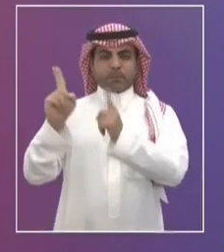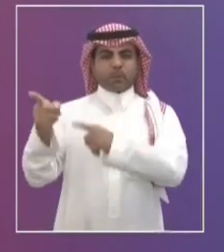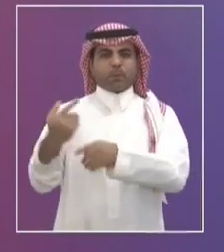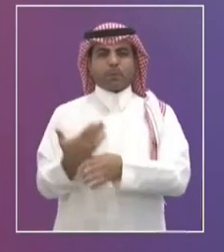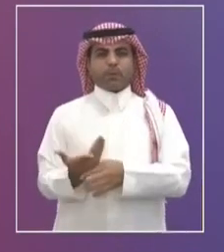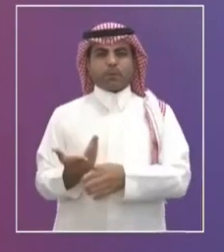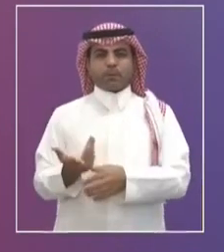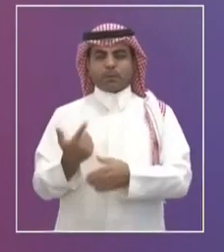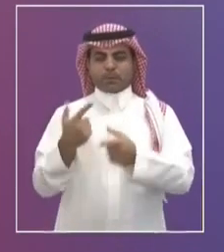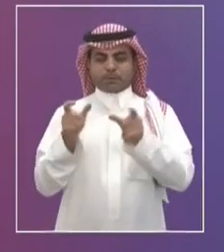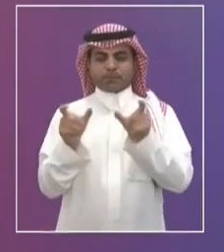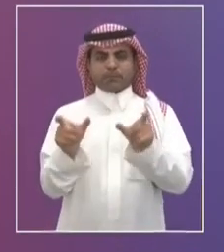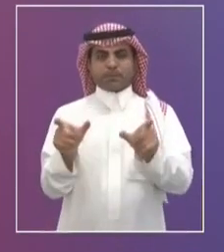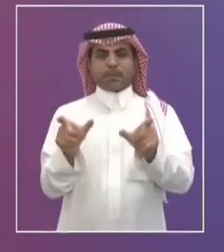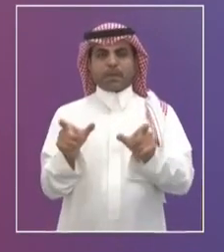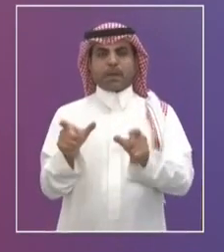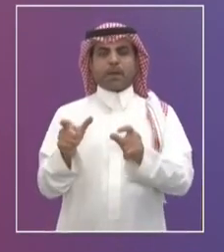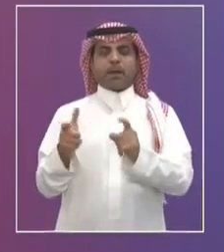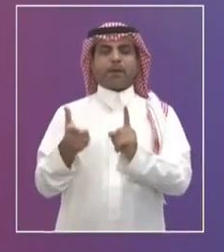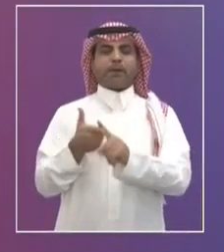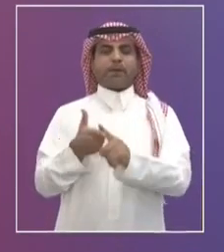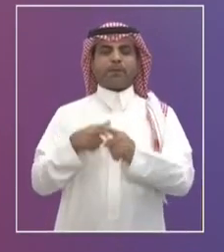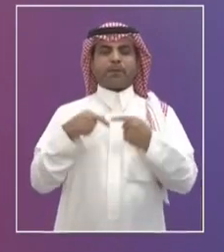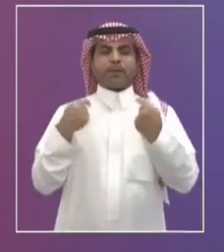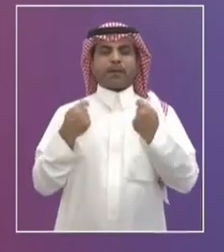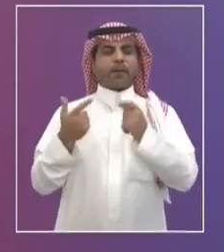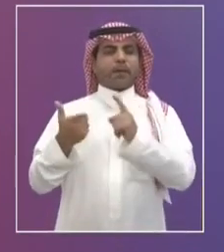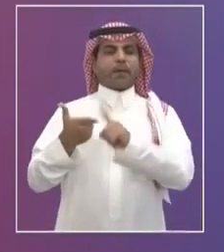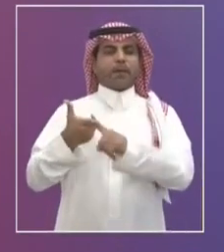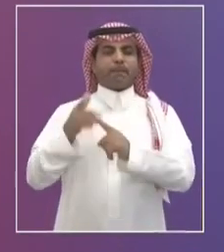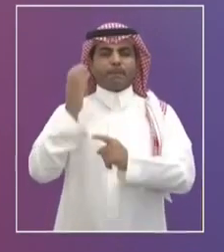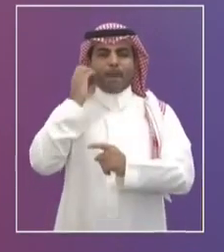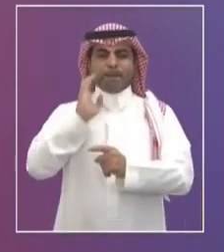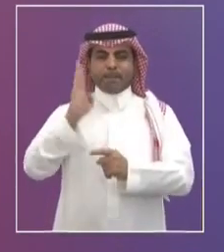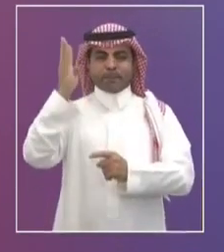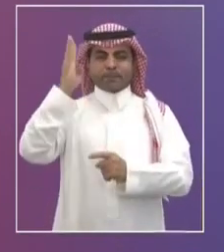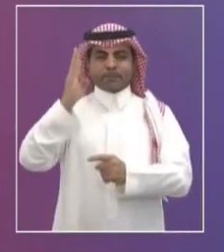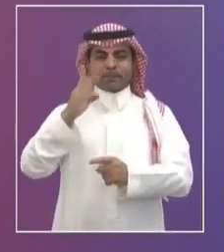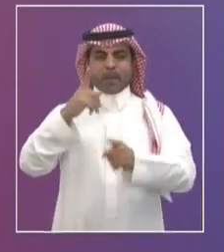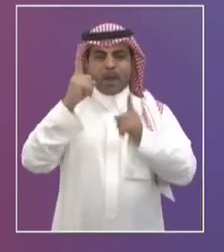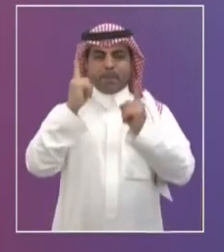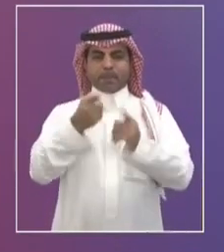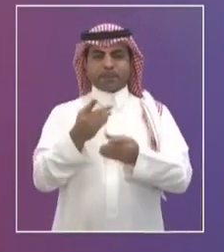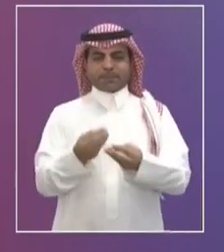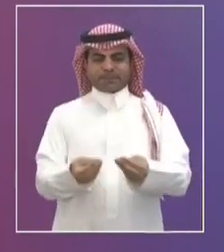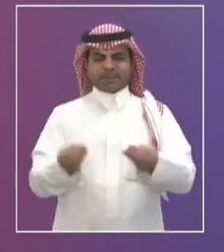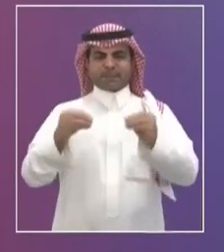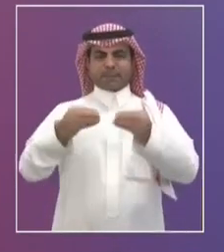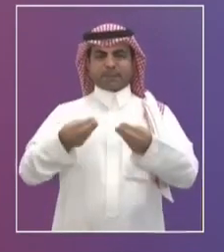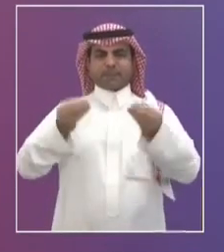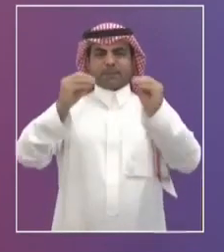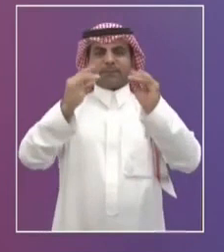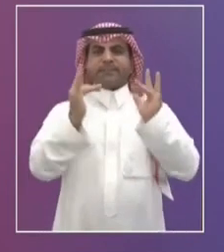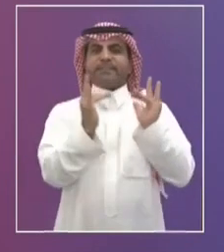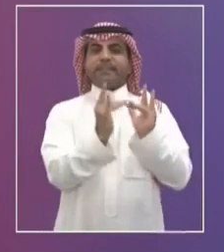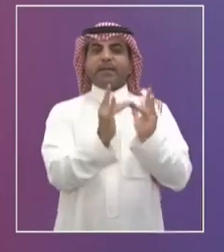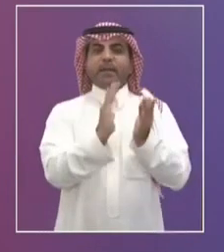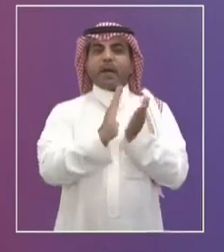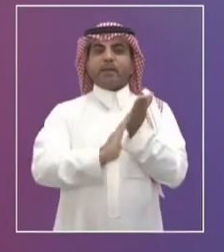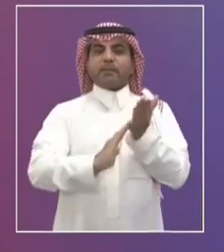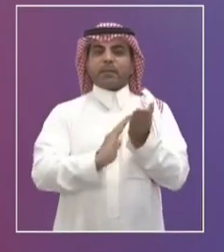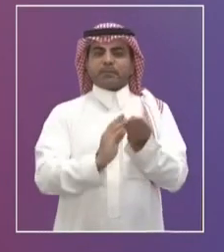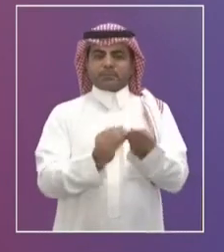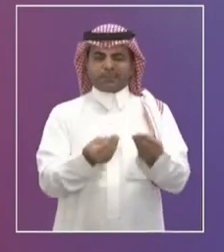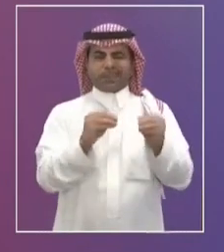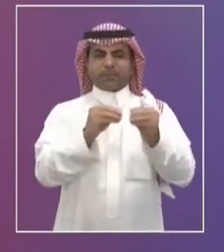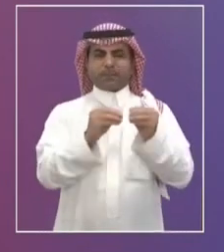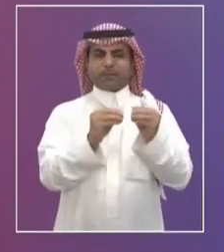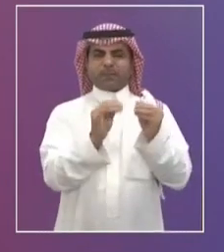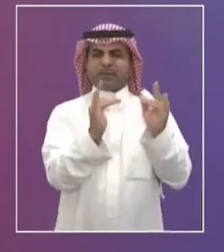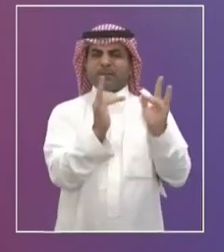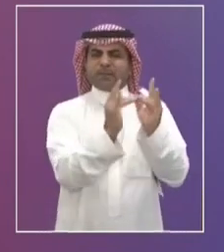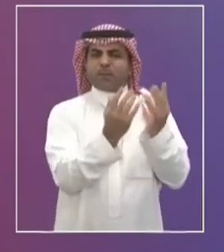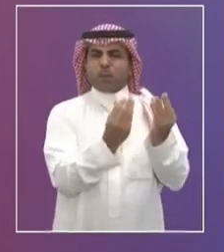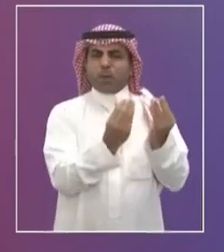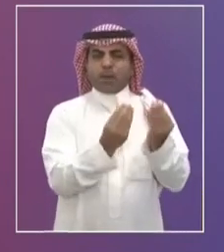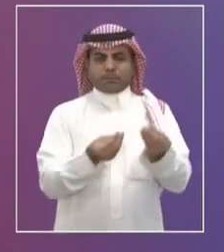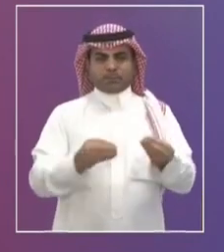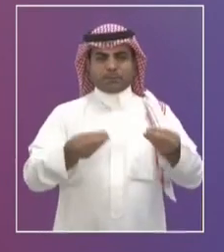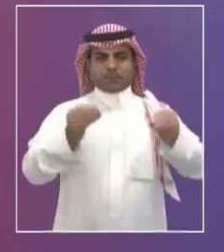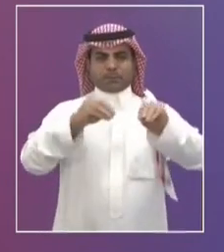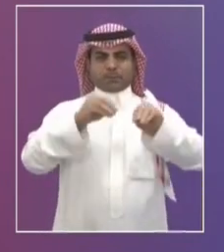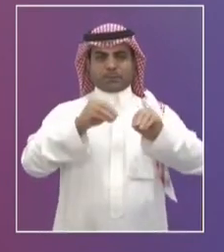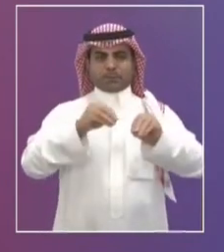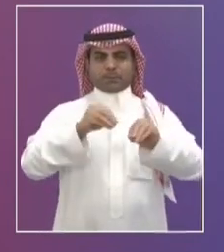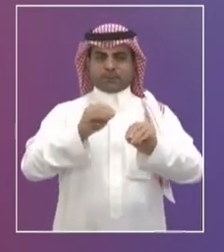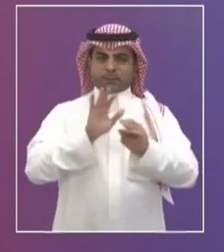وحرص من سمو ولي عهده الأمين، كانت التوجيهات بزيادة السعة السريرية للعنايات المركزة